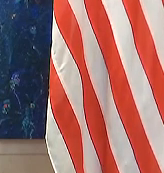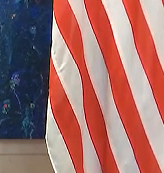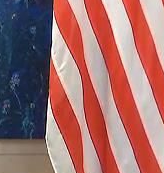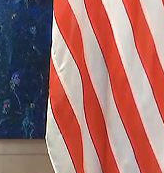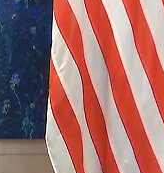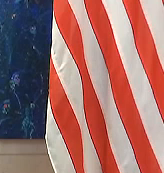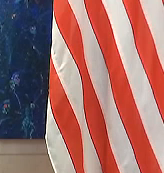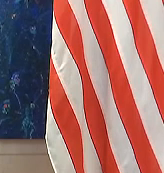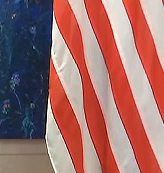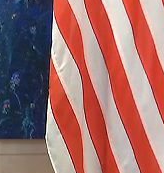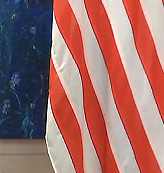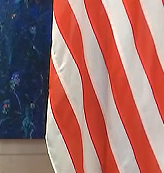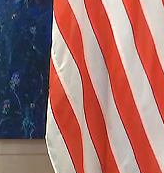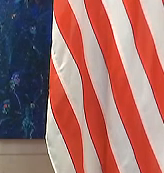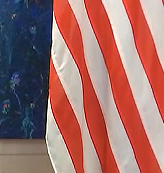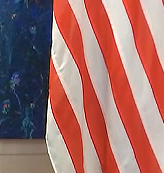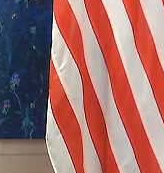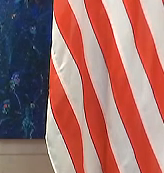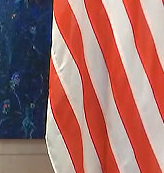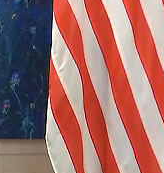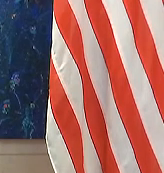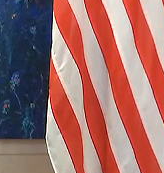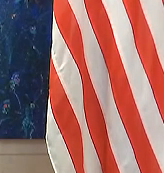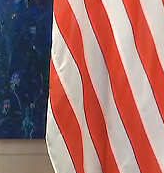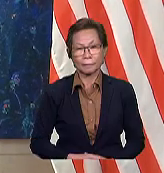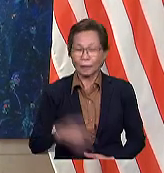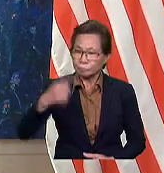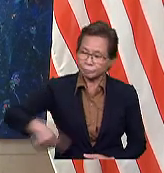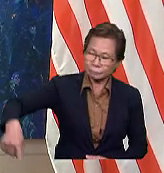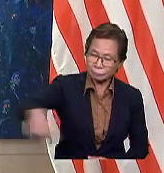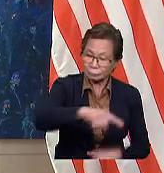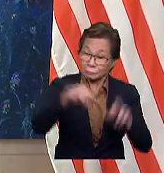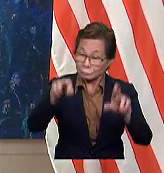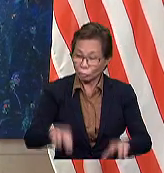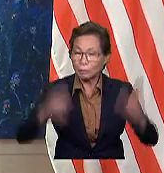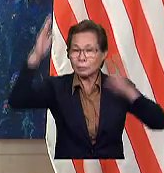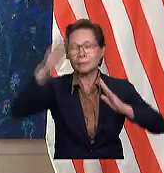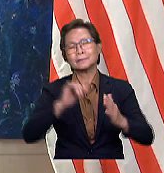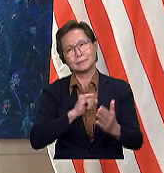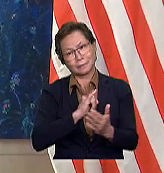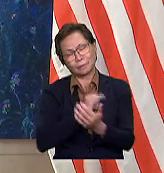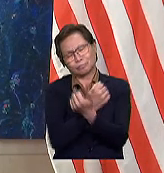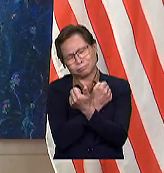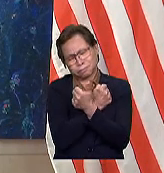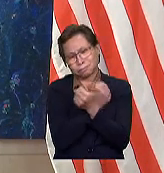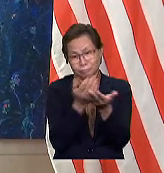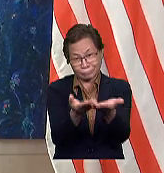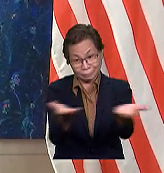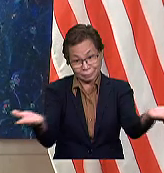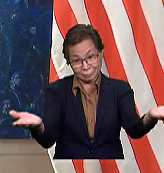dan salam sejahtera the story dance tari rakyat DC yang saya kasihi